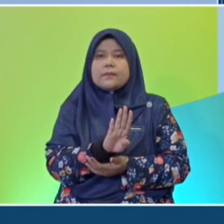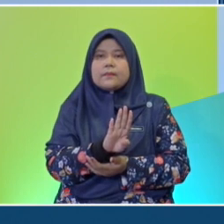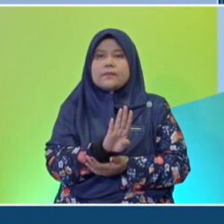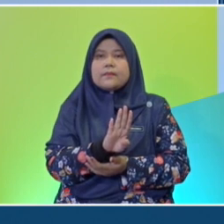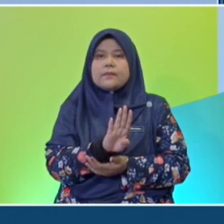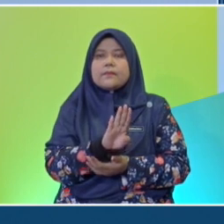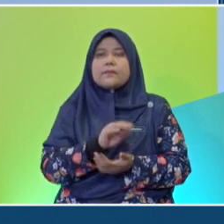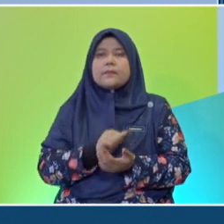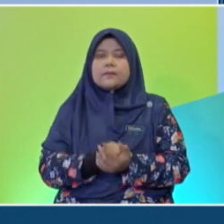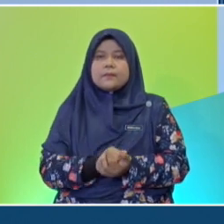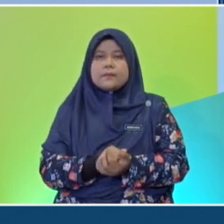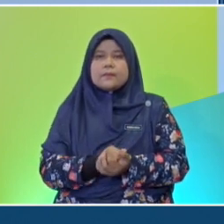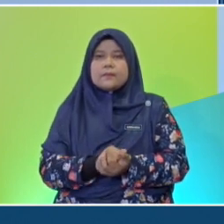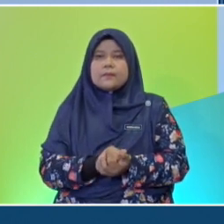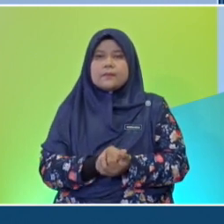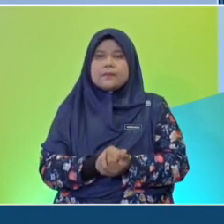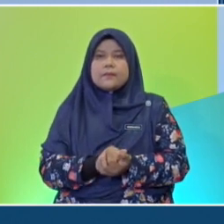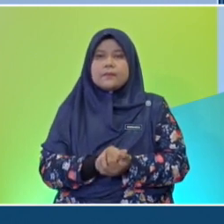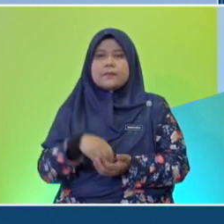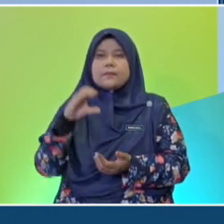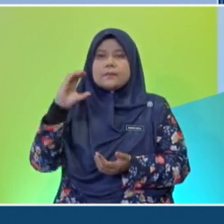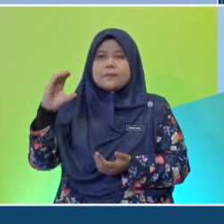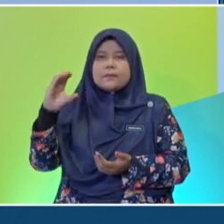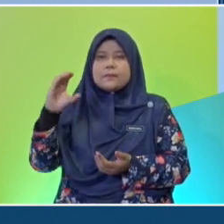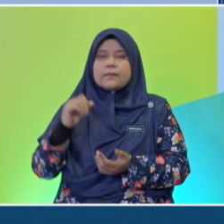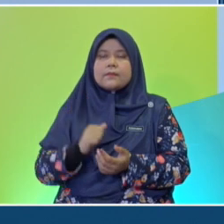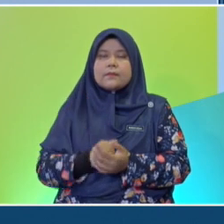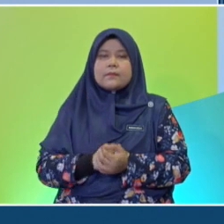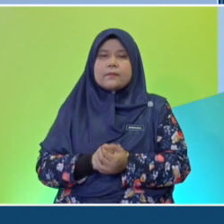di probability ataupun sirih